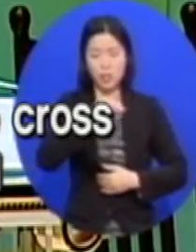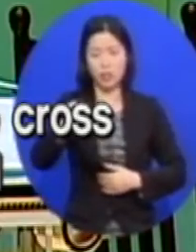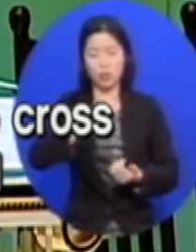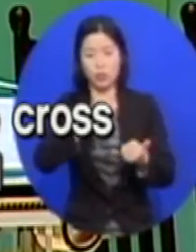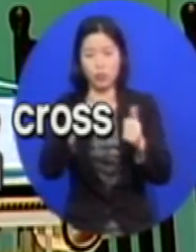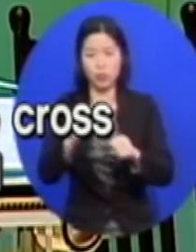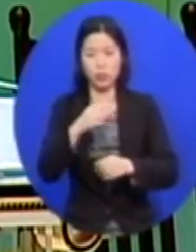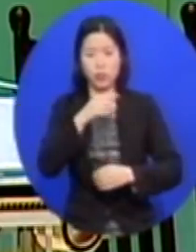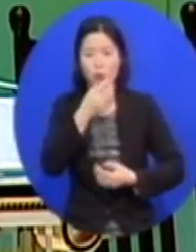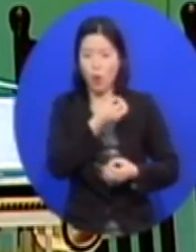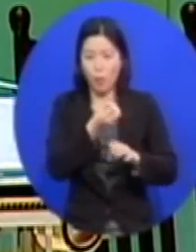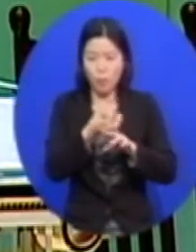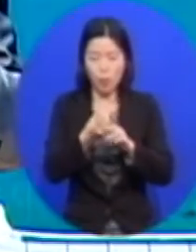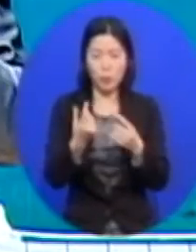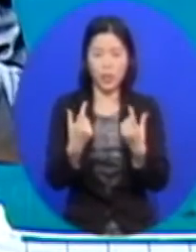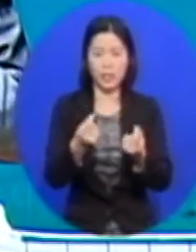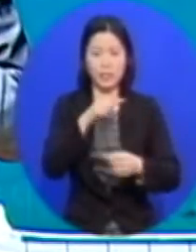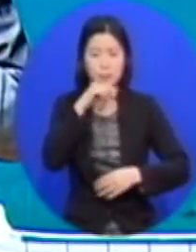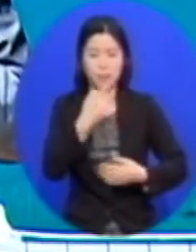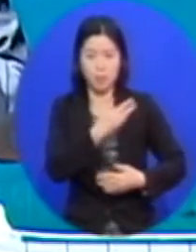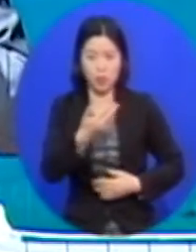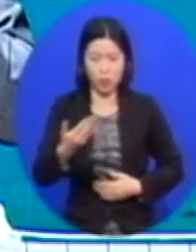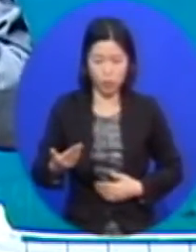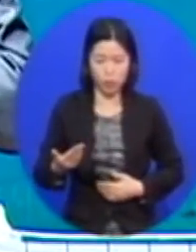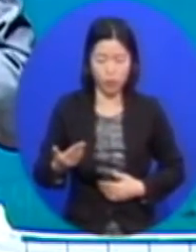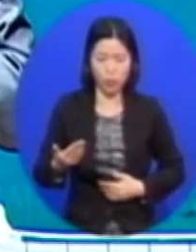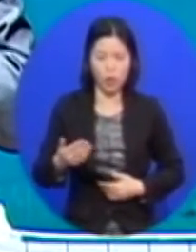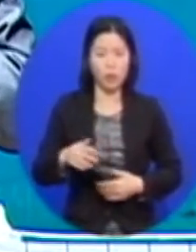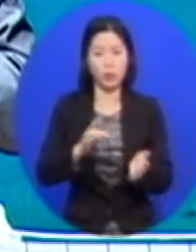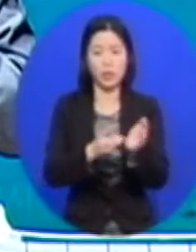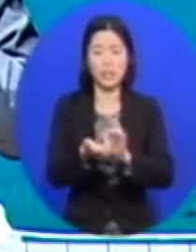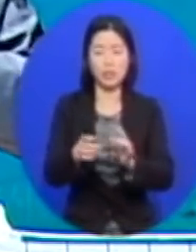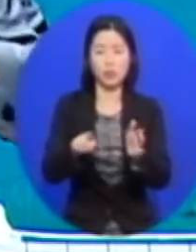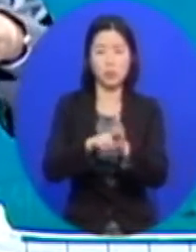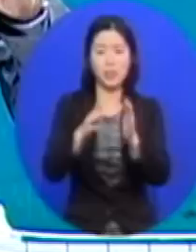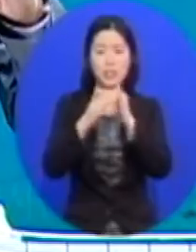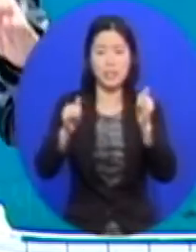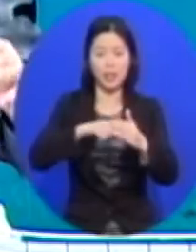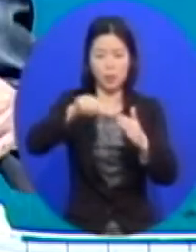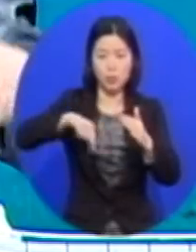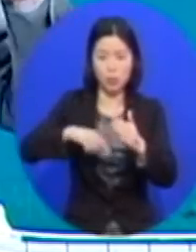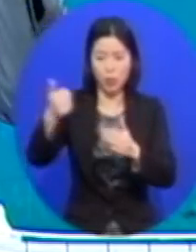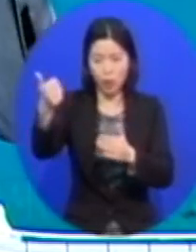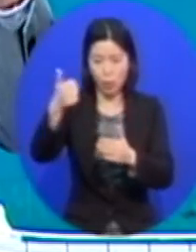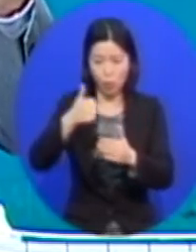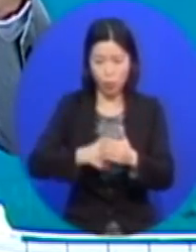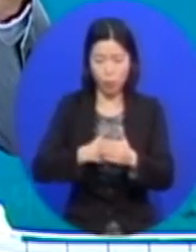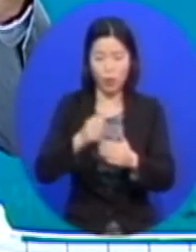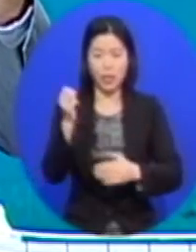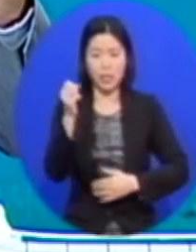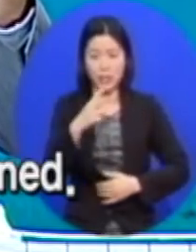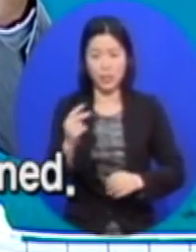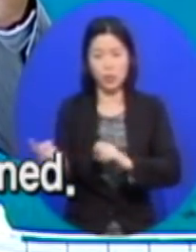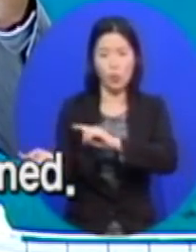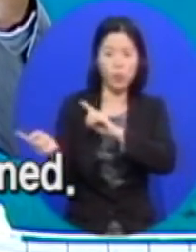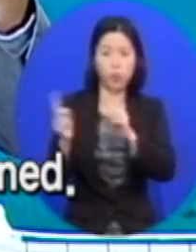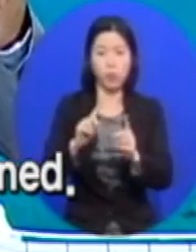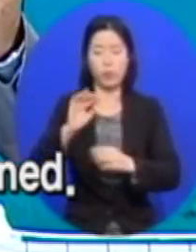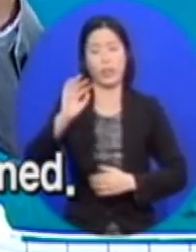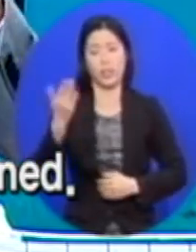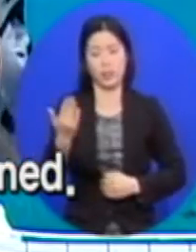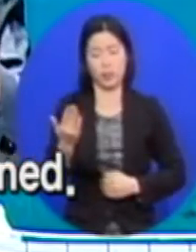그리고 예수님께서 모든 믿는 이들 안에 오심으로 이것이 다시다 회복이 되는 거예요